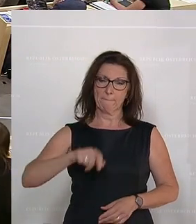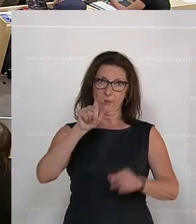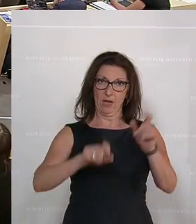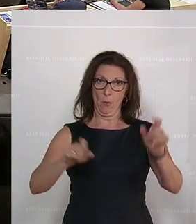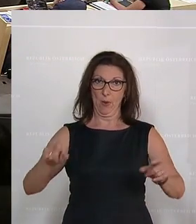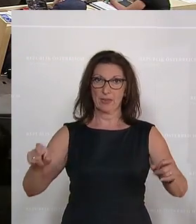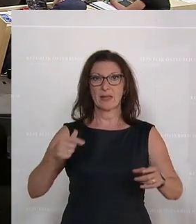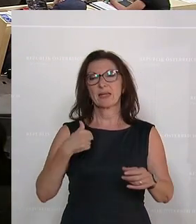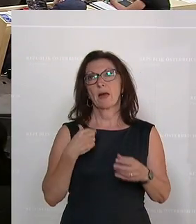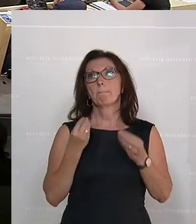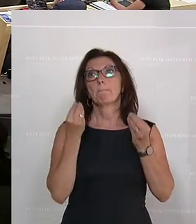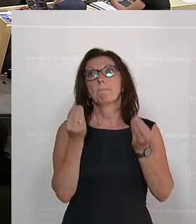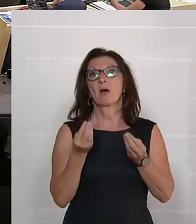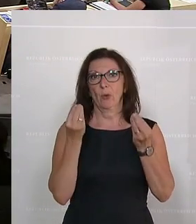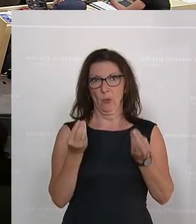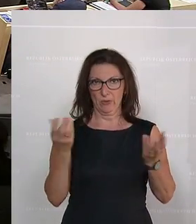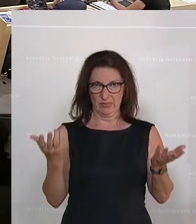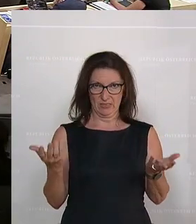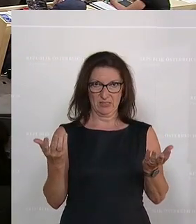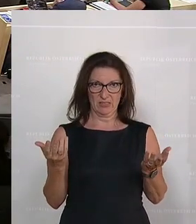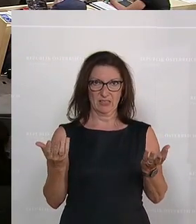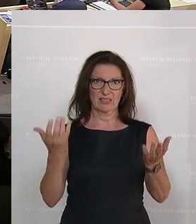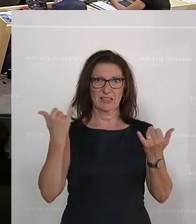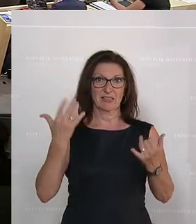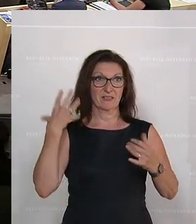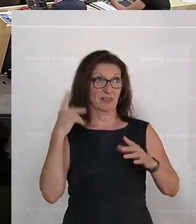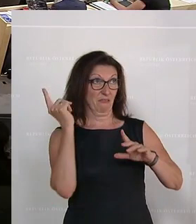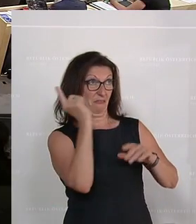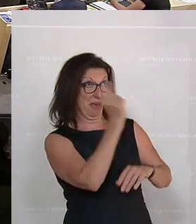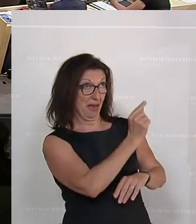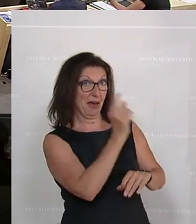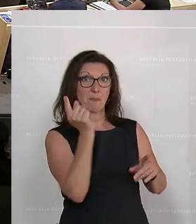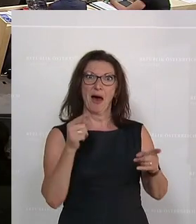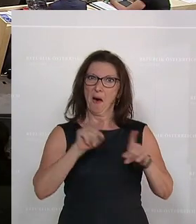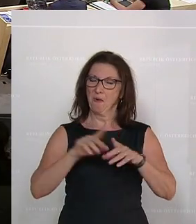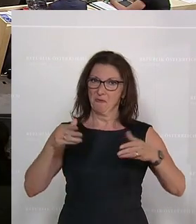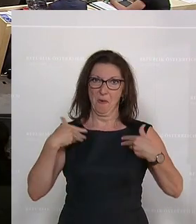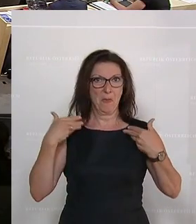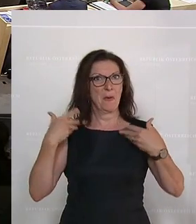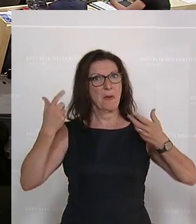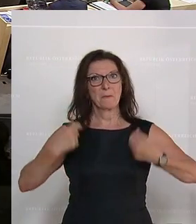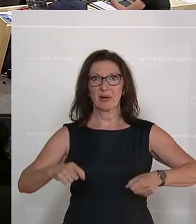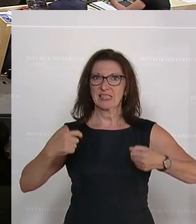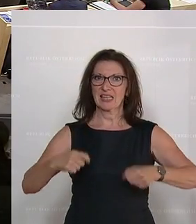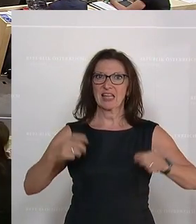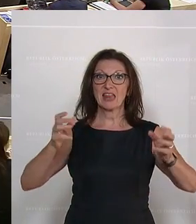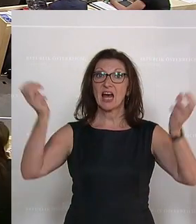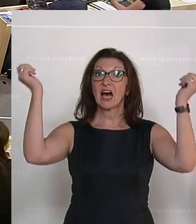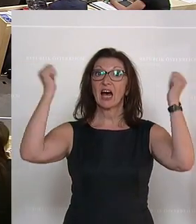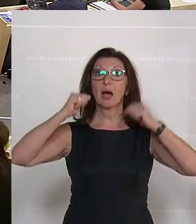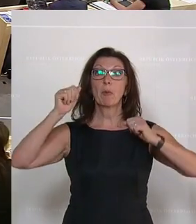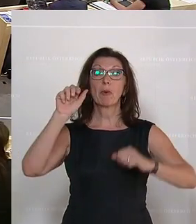und ortet eine subventionierung der agentur von 30 millionen euro durch das sozial- und